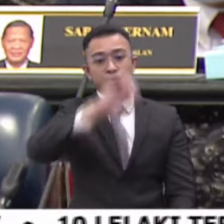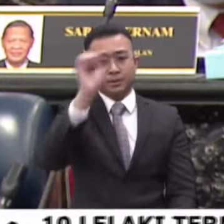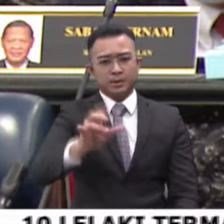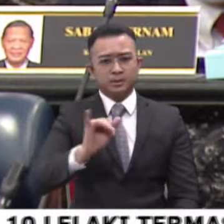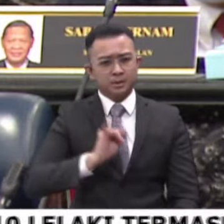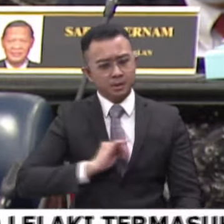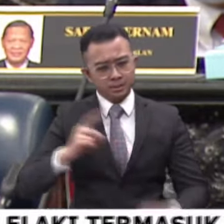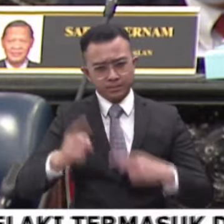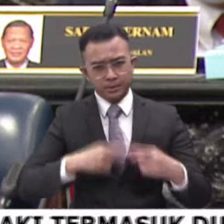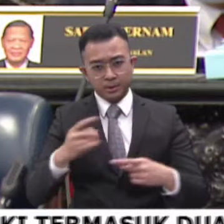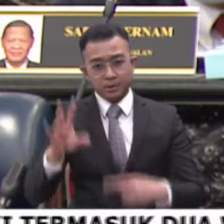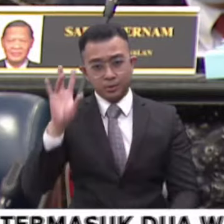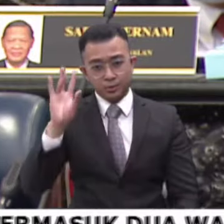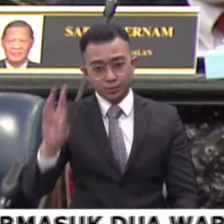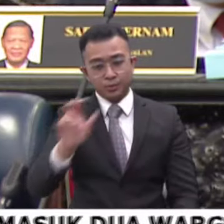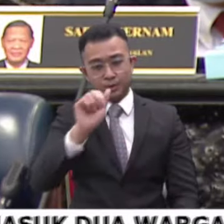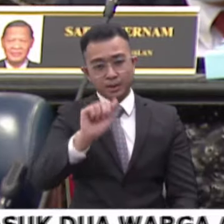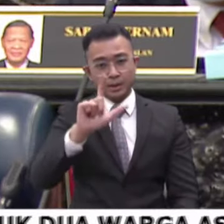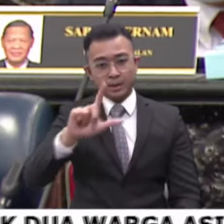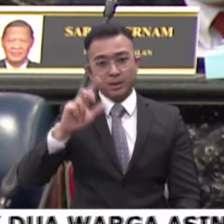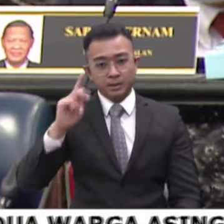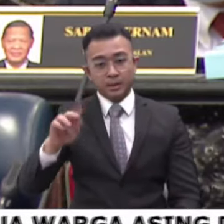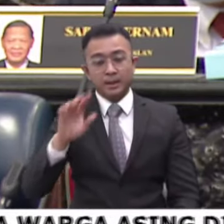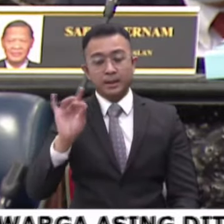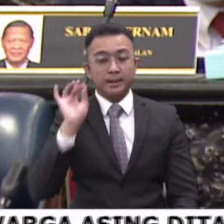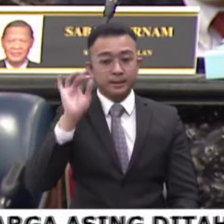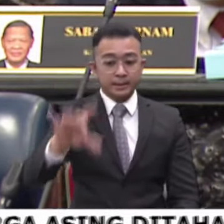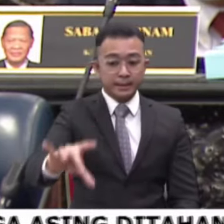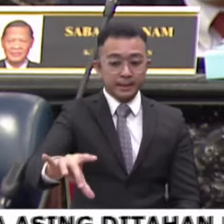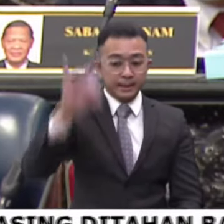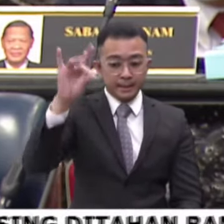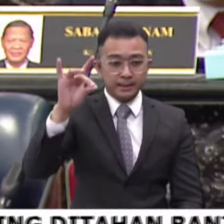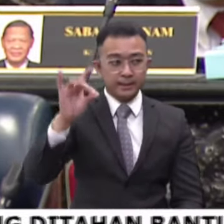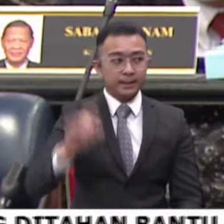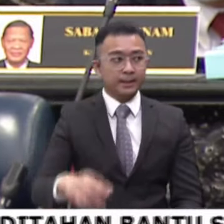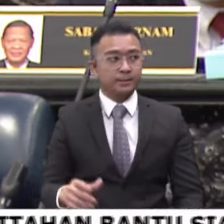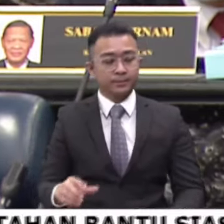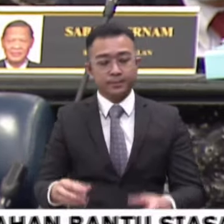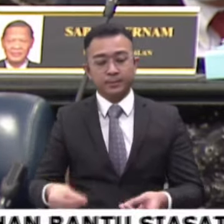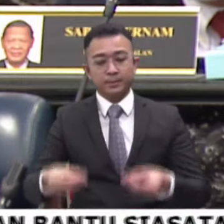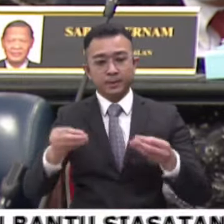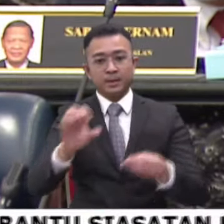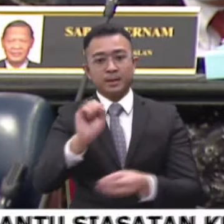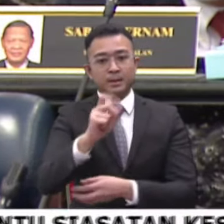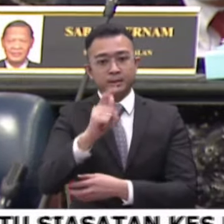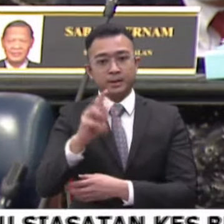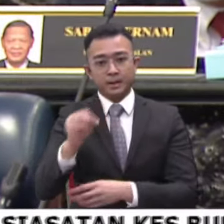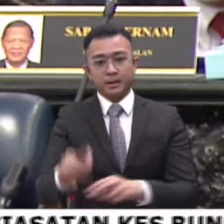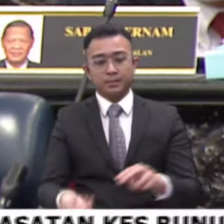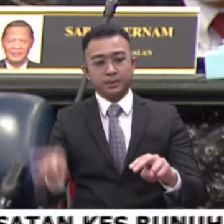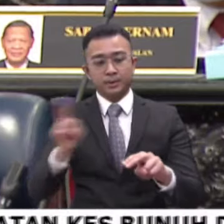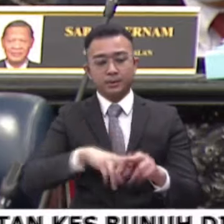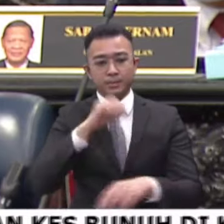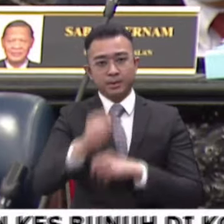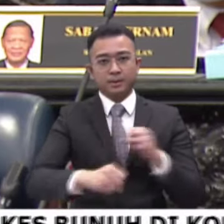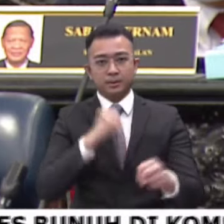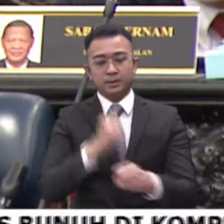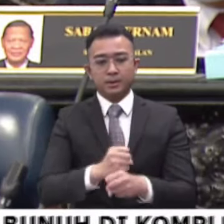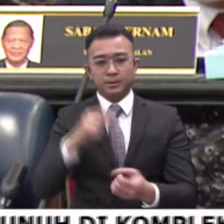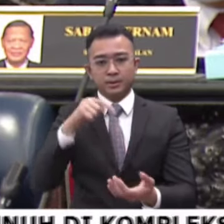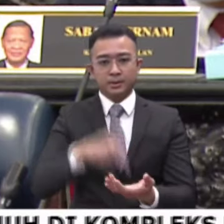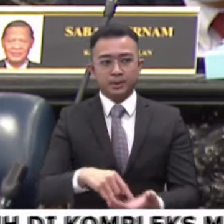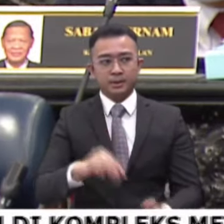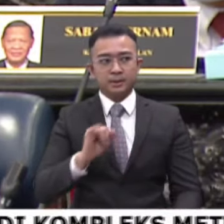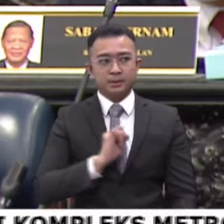saya bilakah tujuh orang ALK tersebut akan dilantik sedangkan peruntukan SKM ditambah tahun ini.